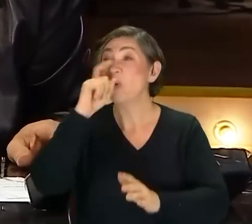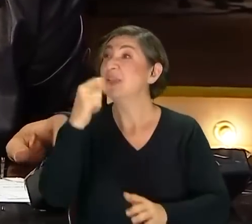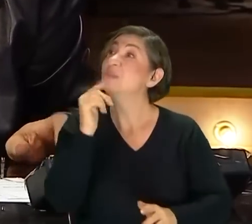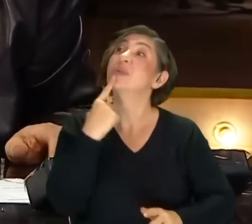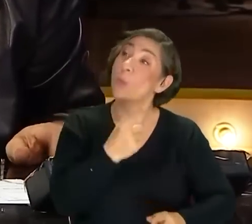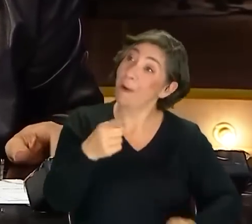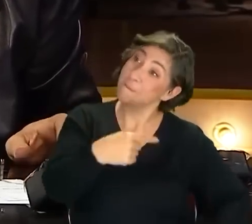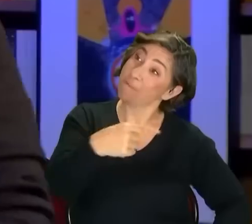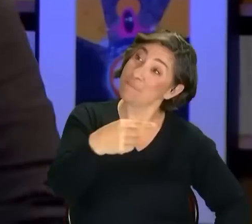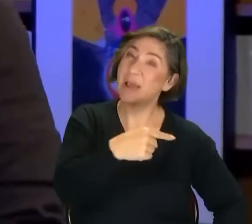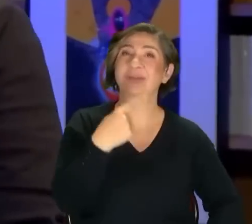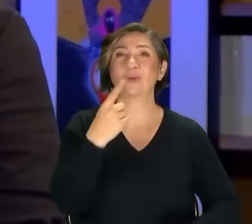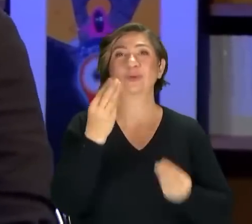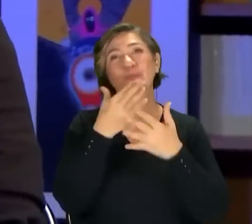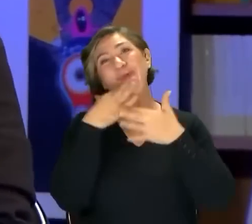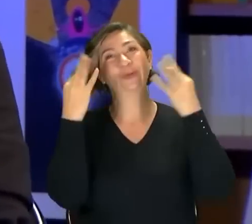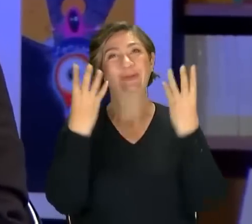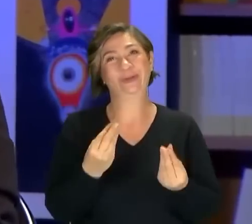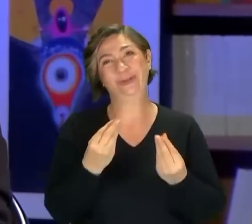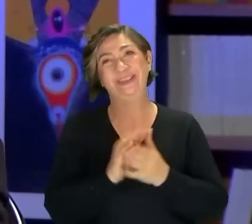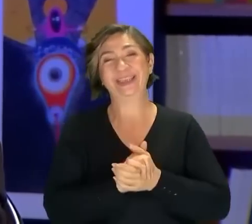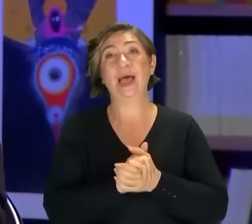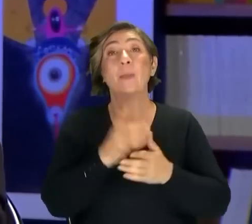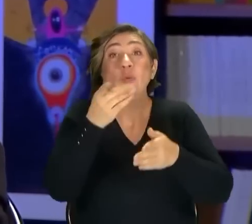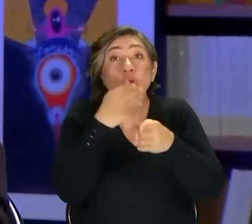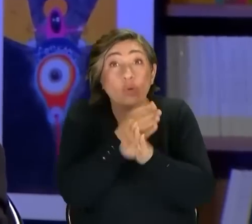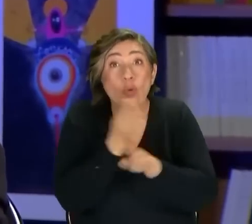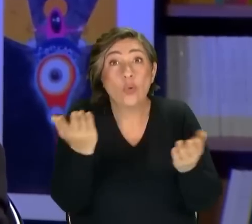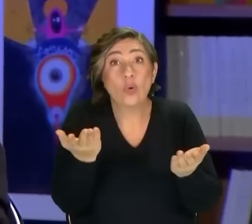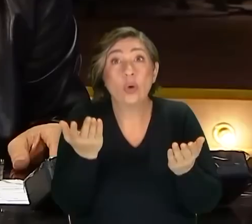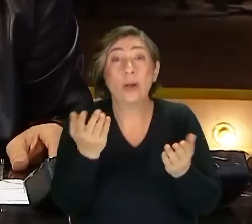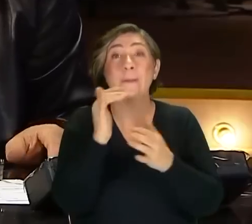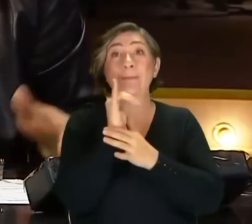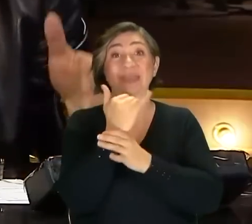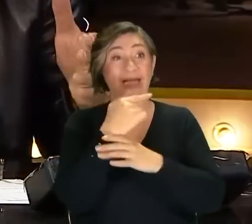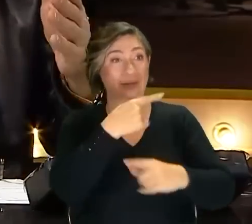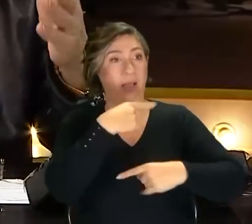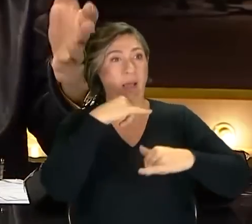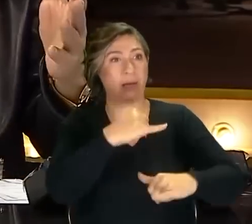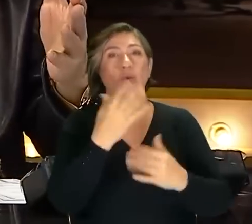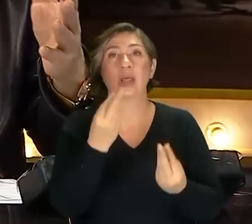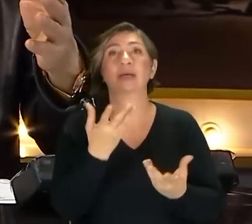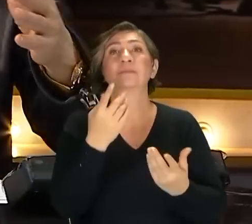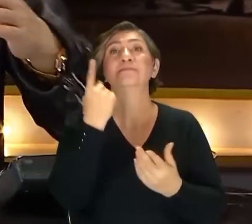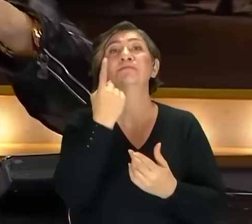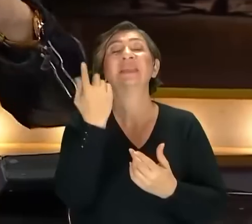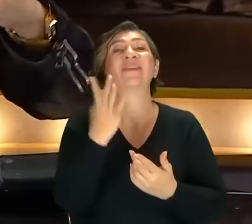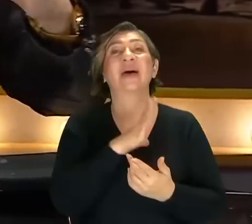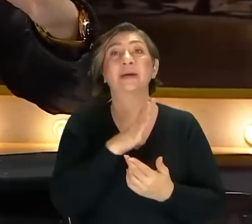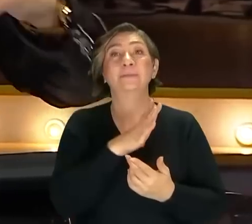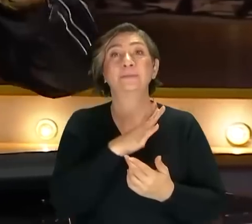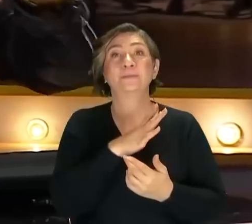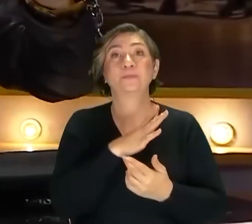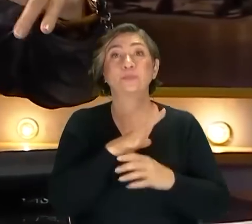neler söyledi diyorum falan filan. Bayağı da mutlu oluyoruz. Onur'a... Evet ama bu doğru çünkü yani meslektaş olarak da. Bir de şöyle bir şey var tabii.